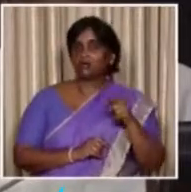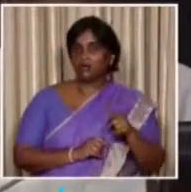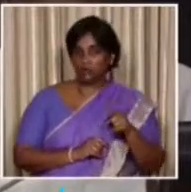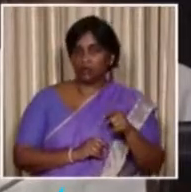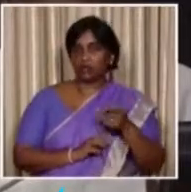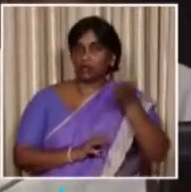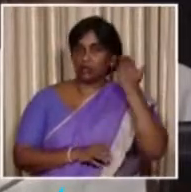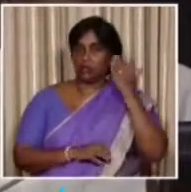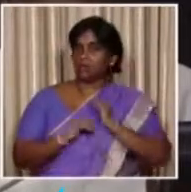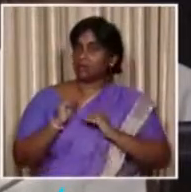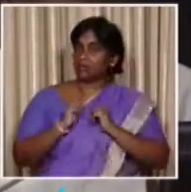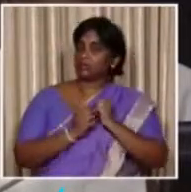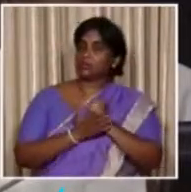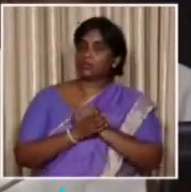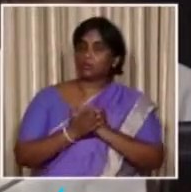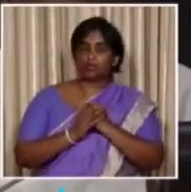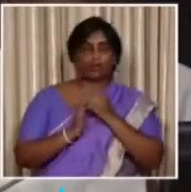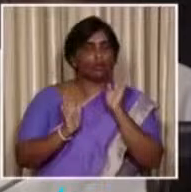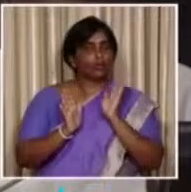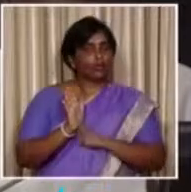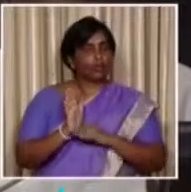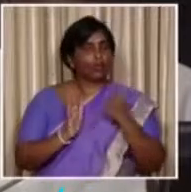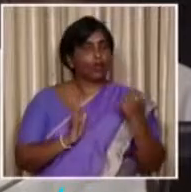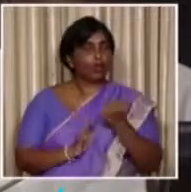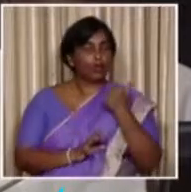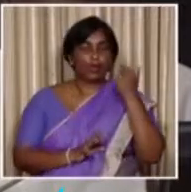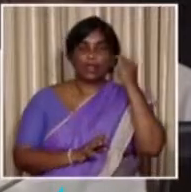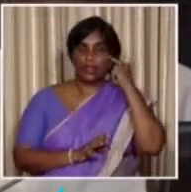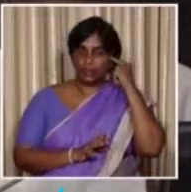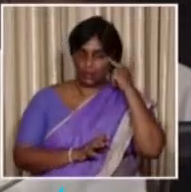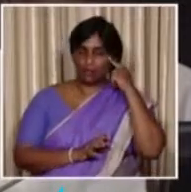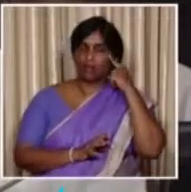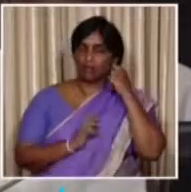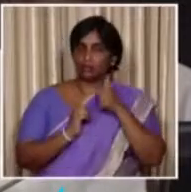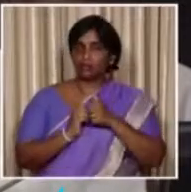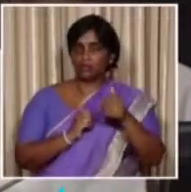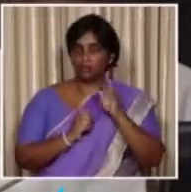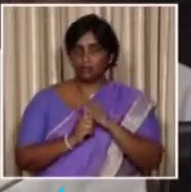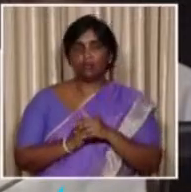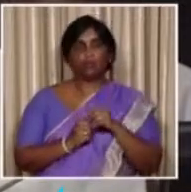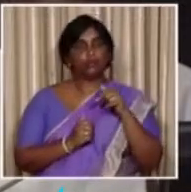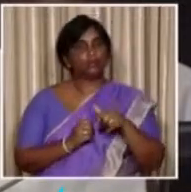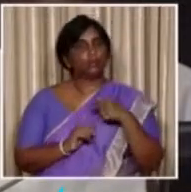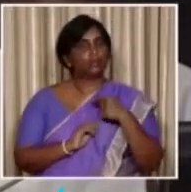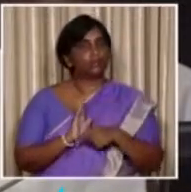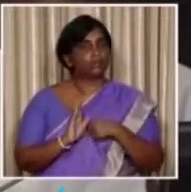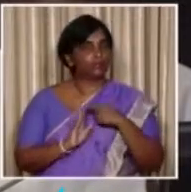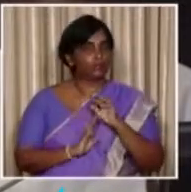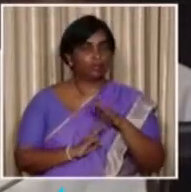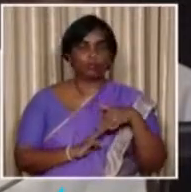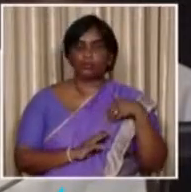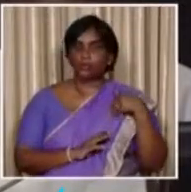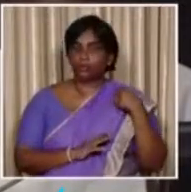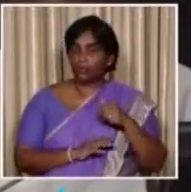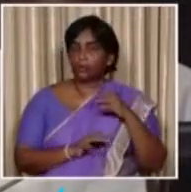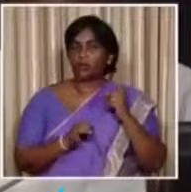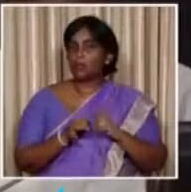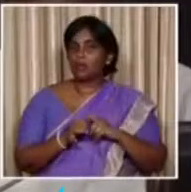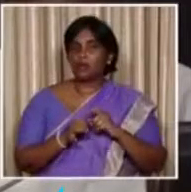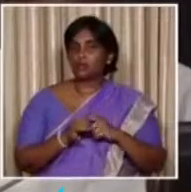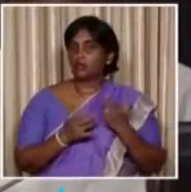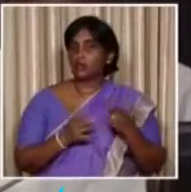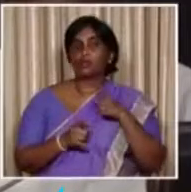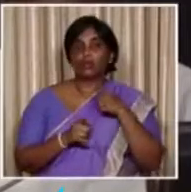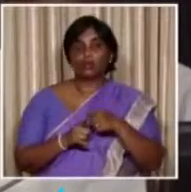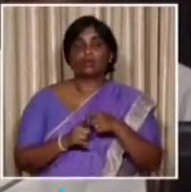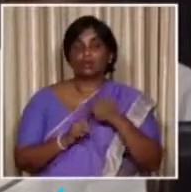පරණ ක්‍රම ඔක්කොම ප්‍රතික්ෂේප කරලා අලුතෙන් හිතන්න ඇති කරලා තියෙනවා දැන් අපේ රටට තියුණ ප්‍රධානම ප්‍රශ්න මොනවාද